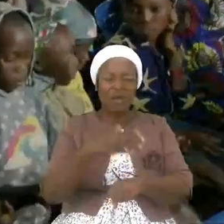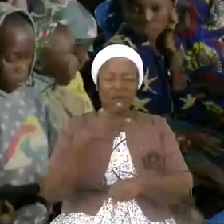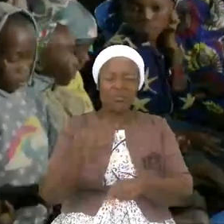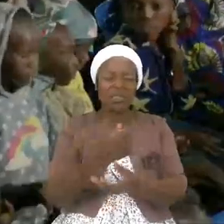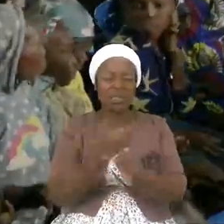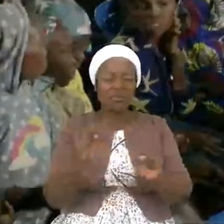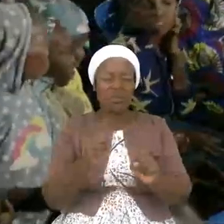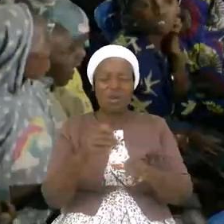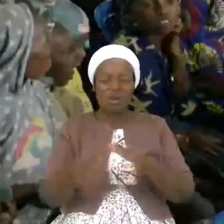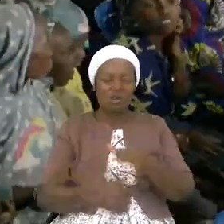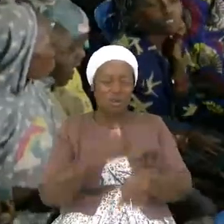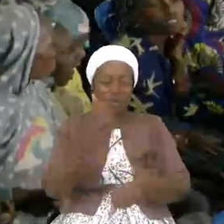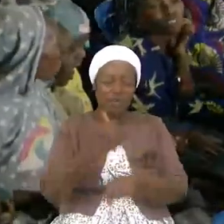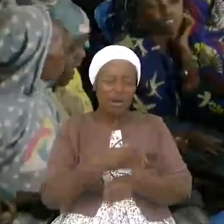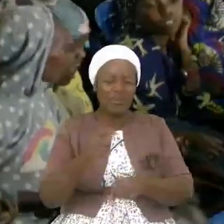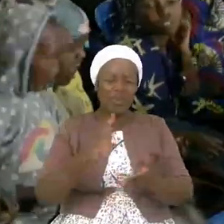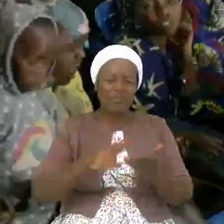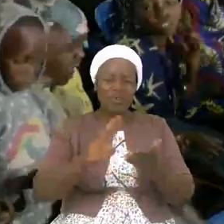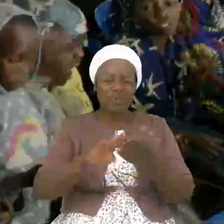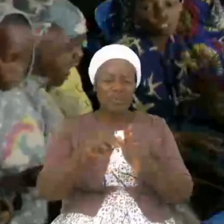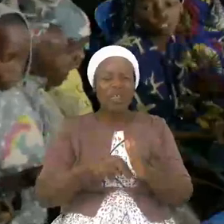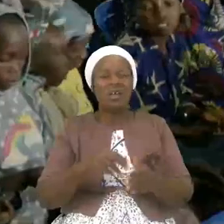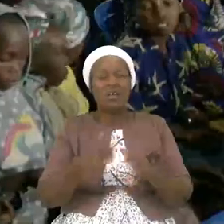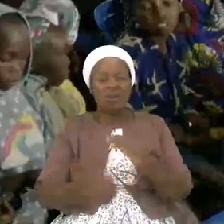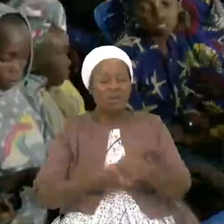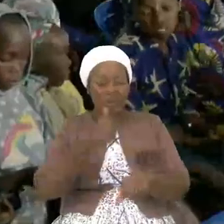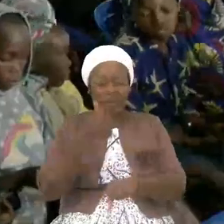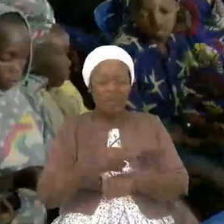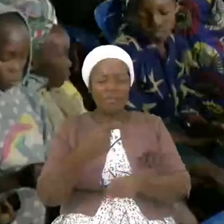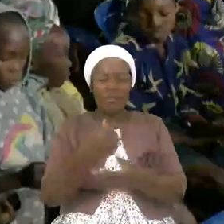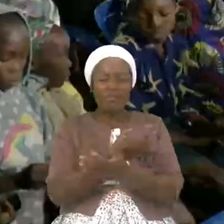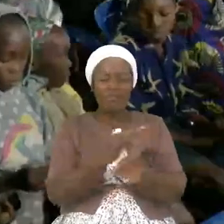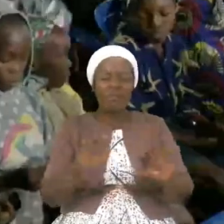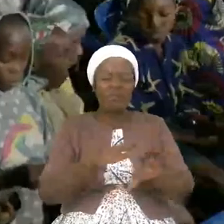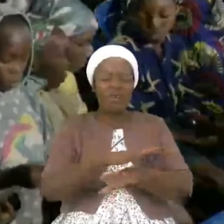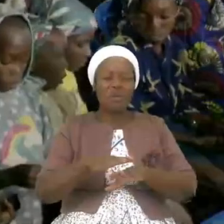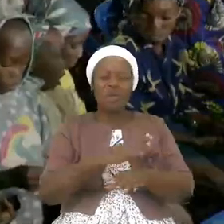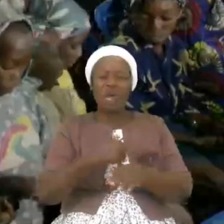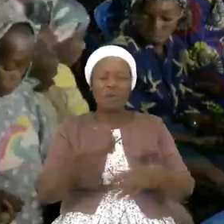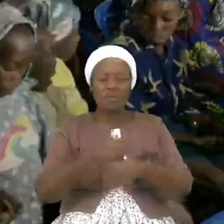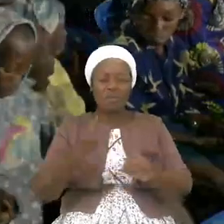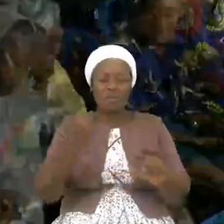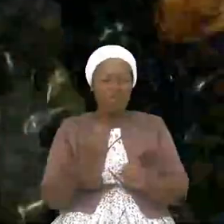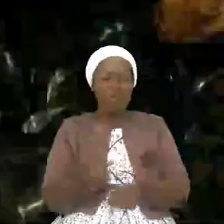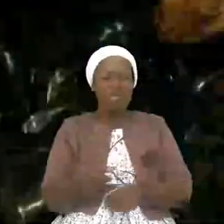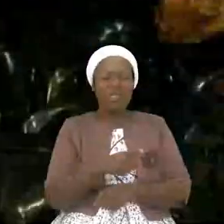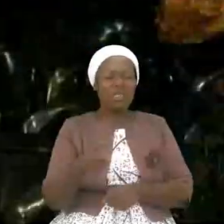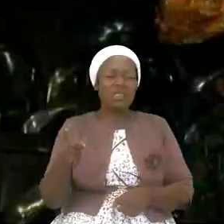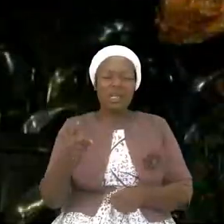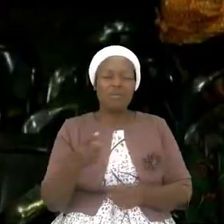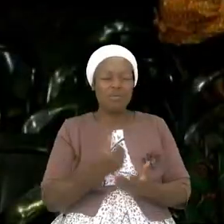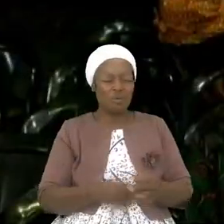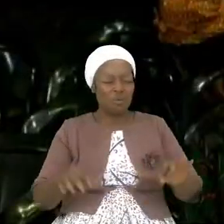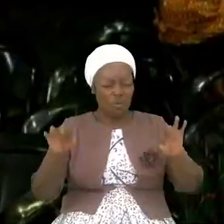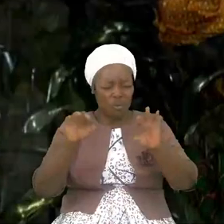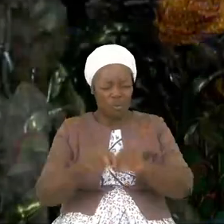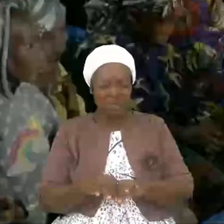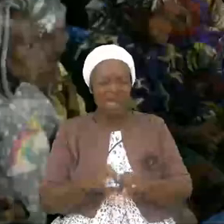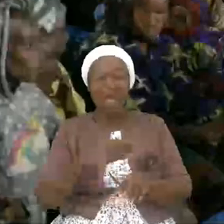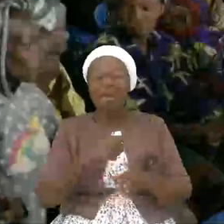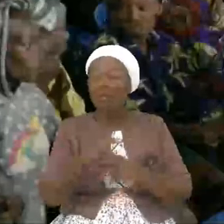salut, confirme le pardon, confirme la liberté et rends-les dignes.